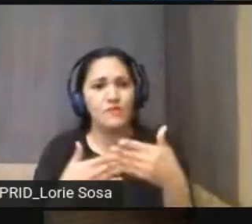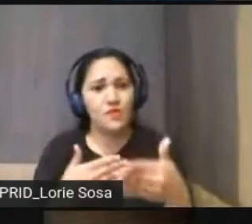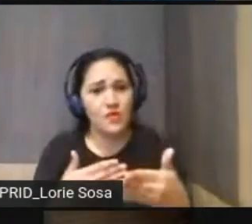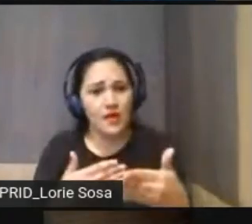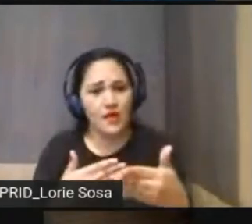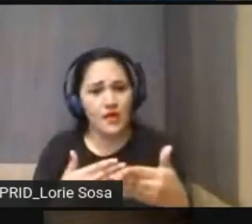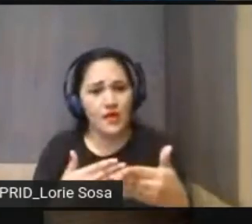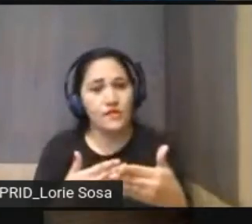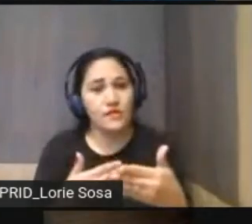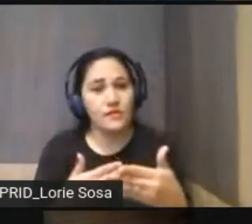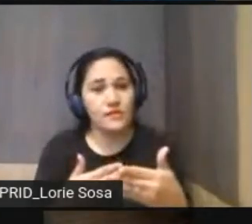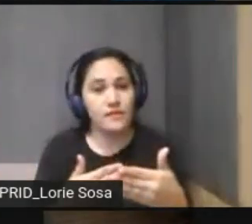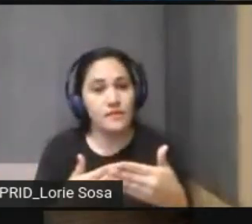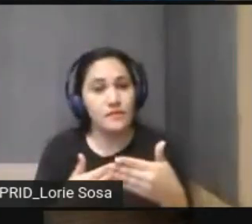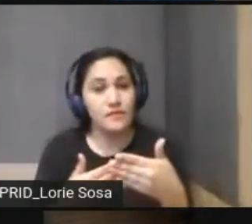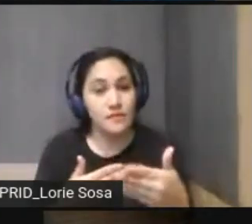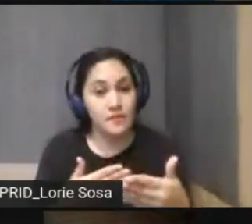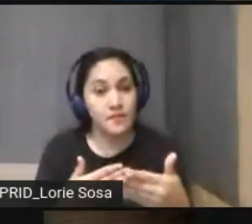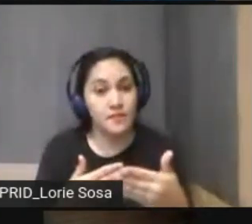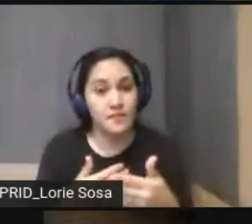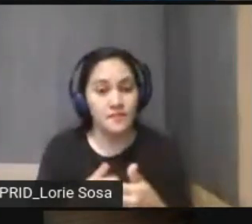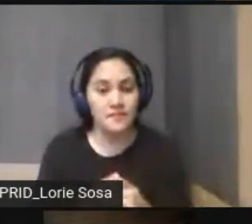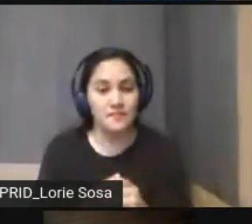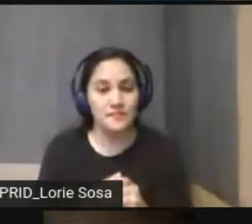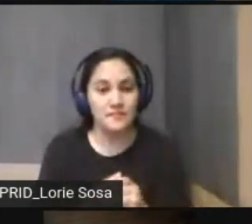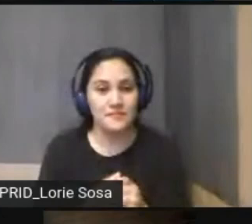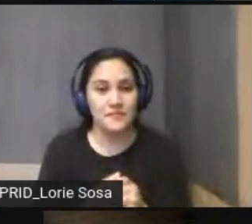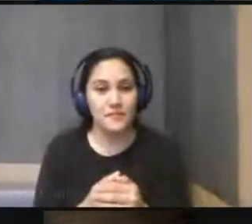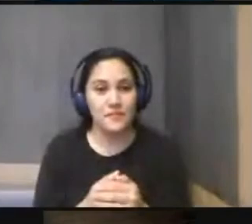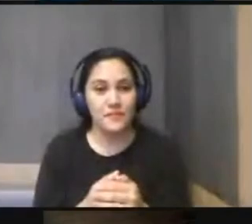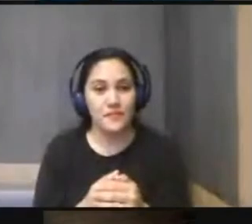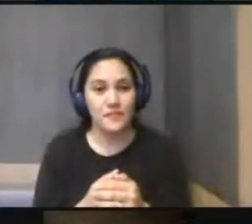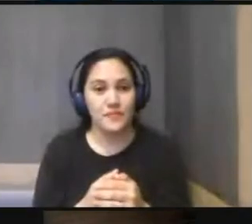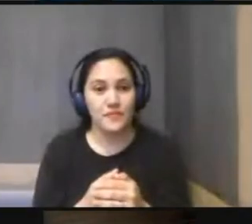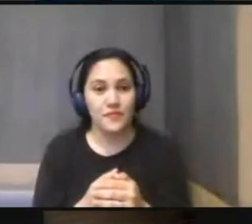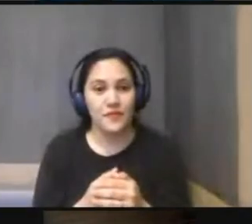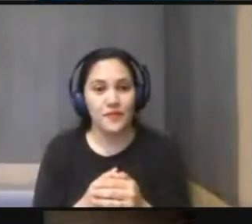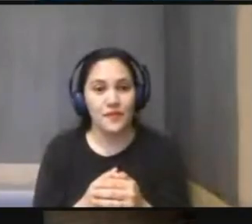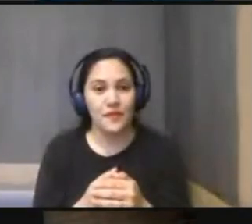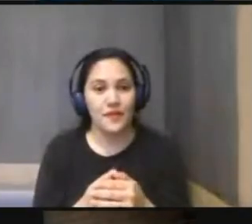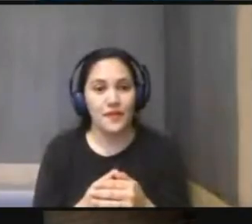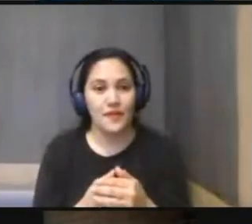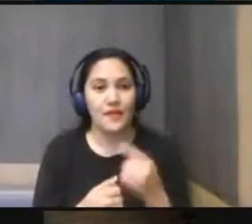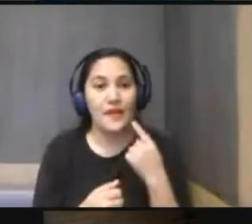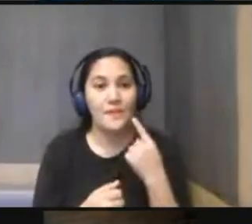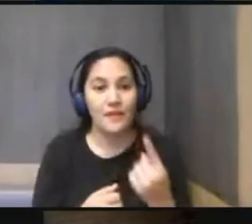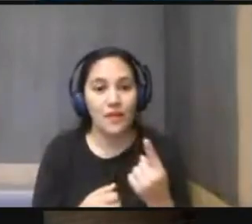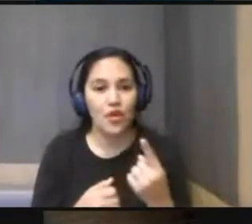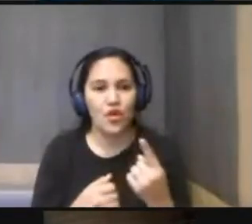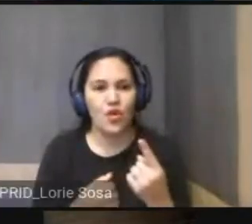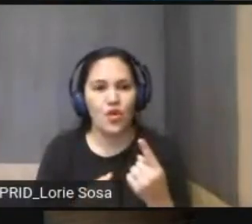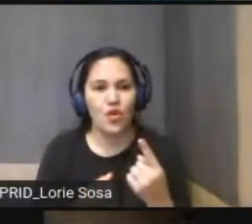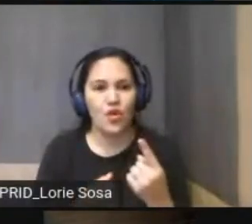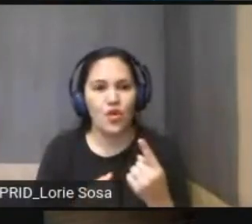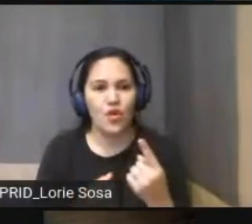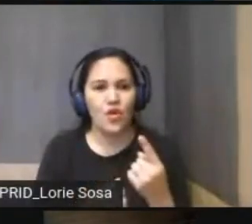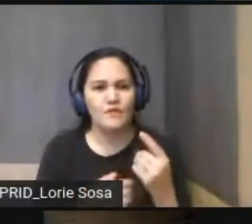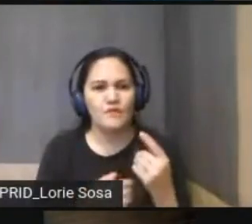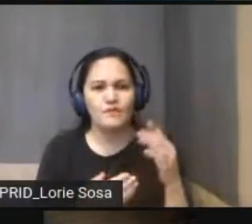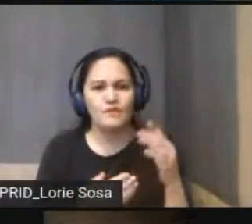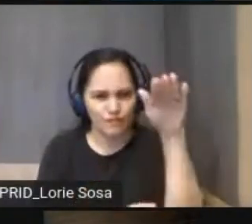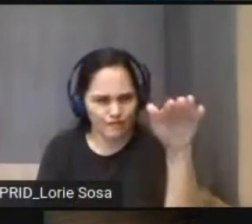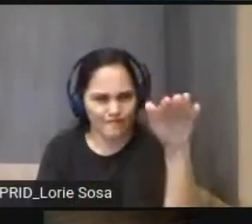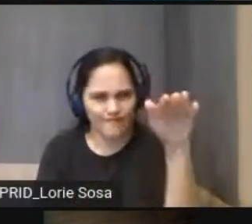mag-sit po, pabatiin po natin ng magandang hapon po sa lahat